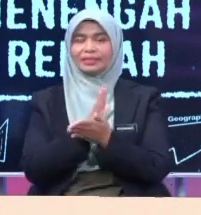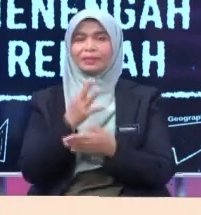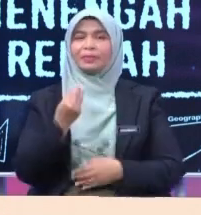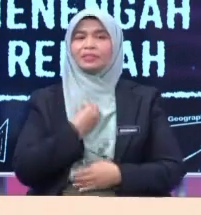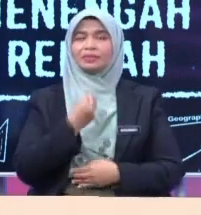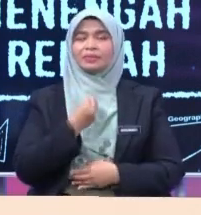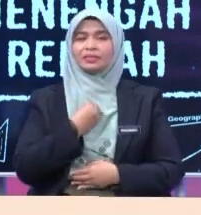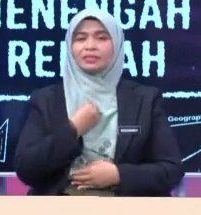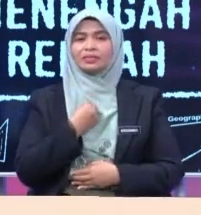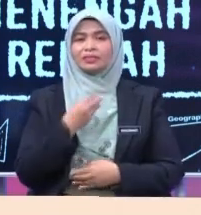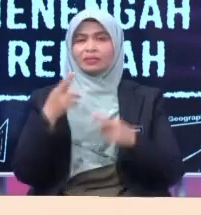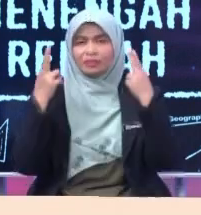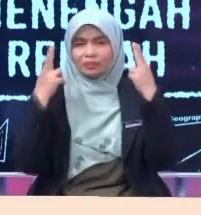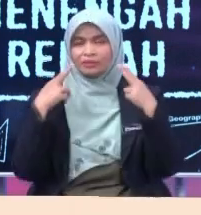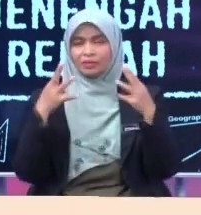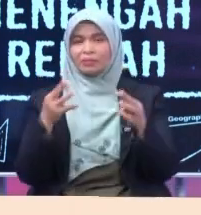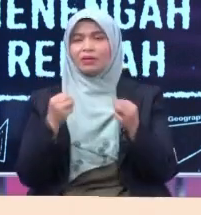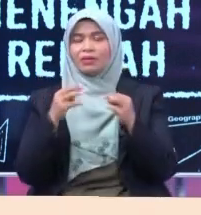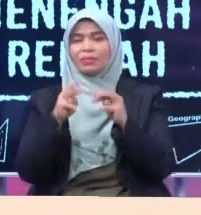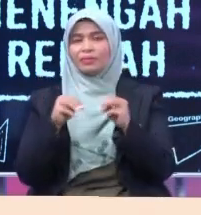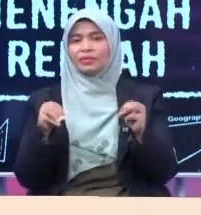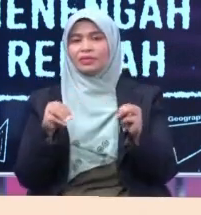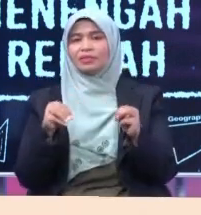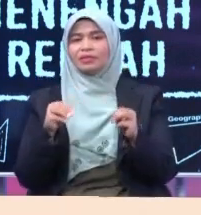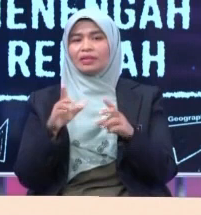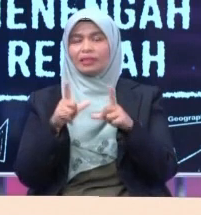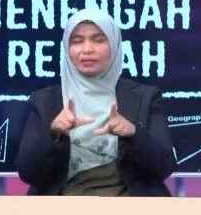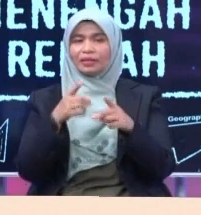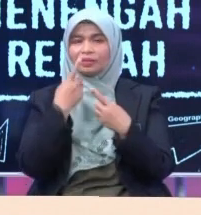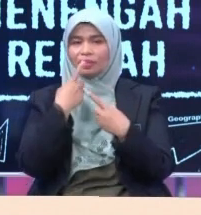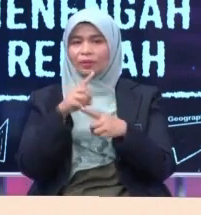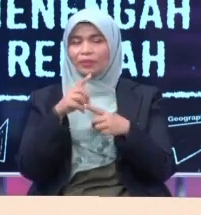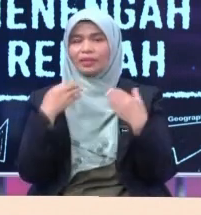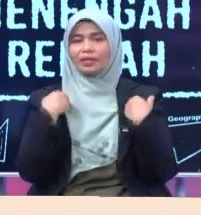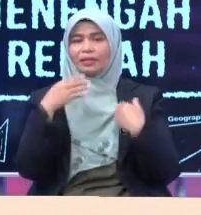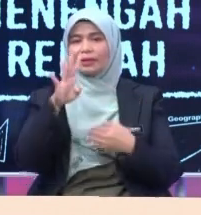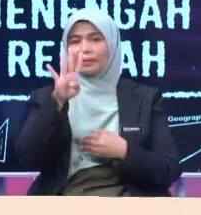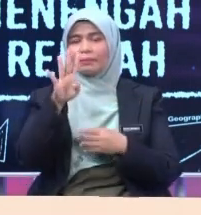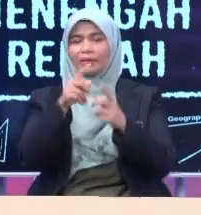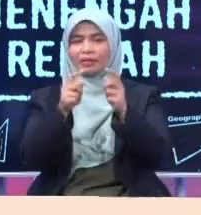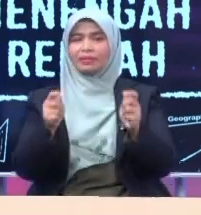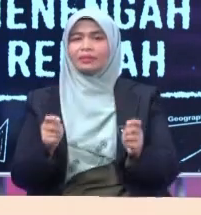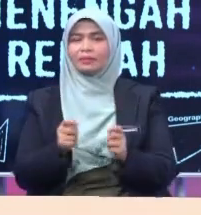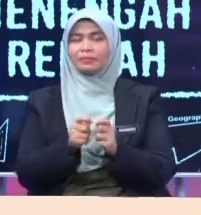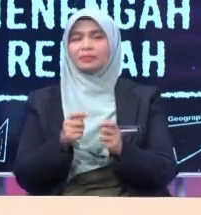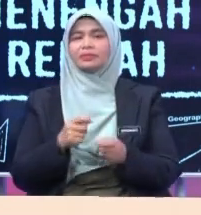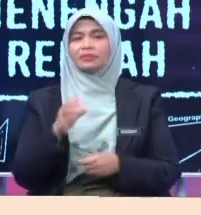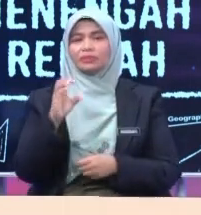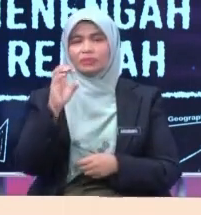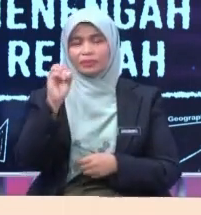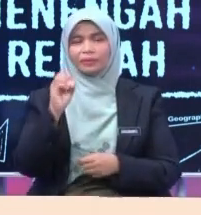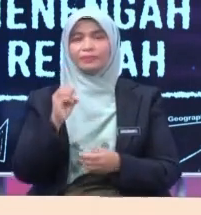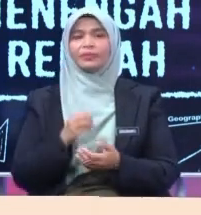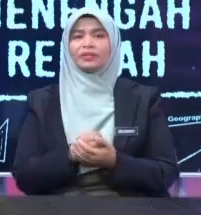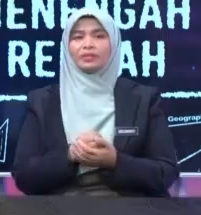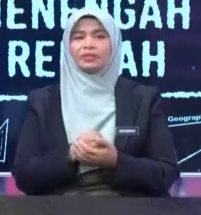mengisi ruangan tempat kosong yang disediakan. Ada empat tempat kosong. Okey. Okey, kalau dah siap, saya dah